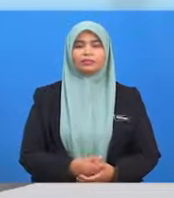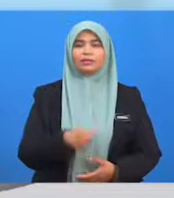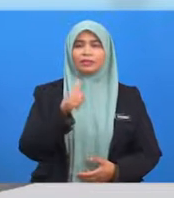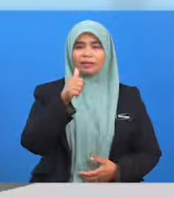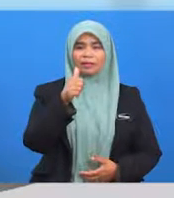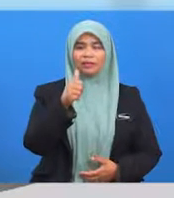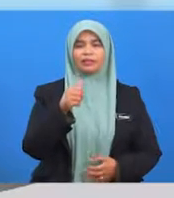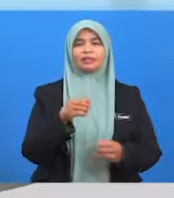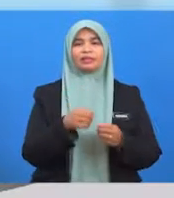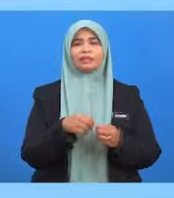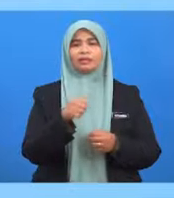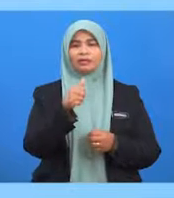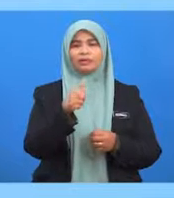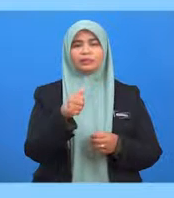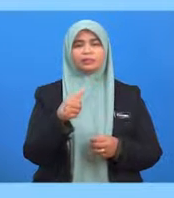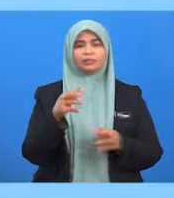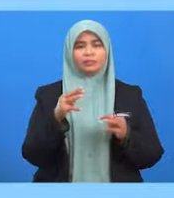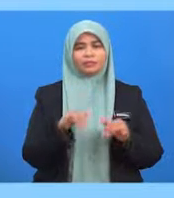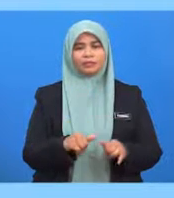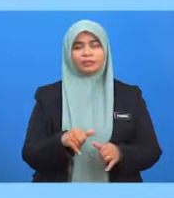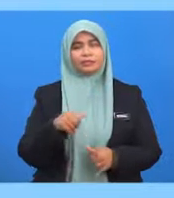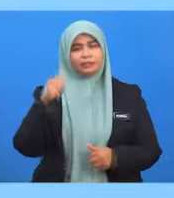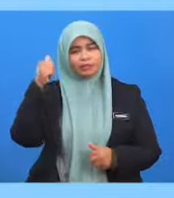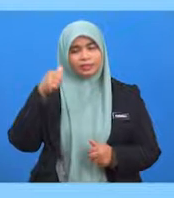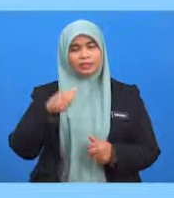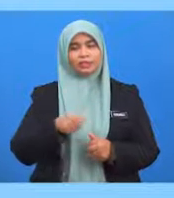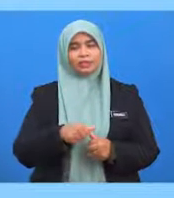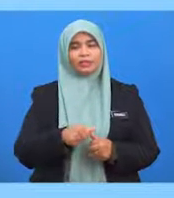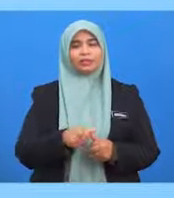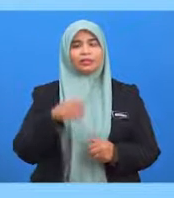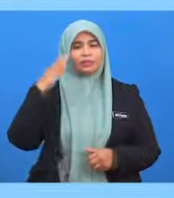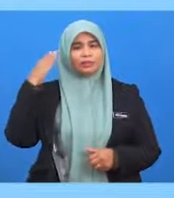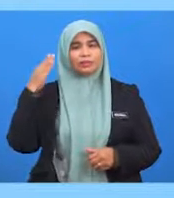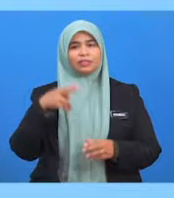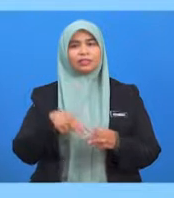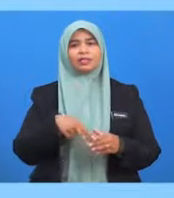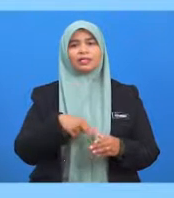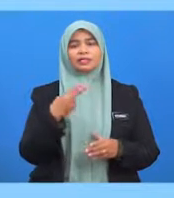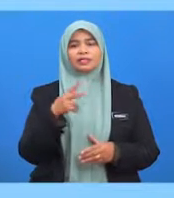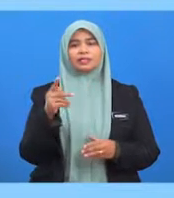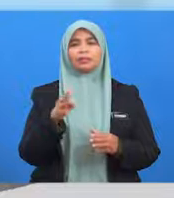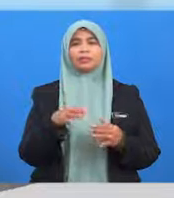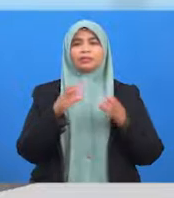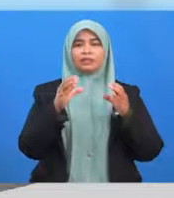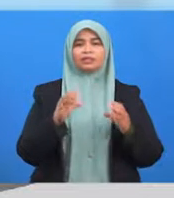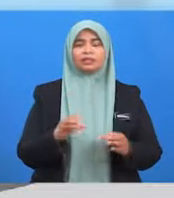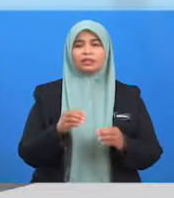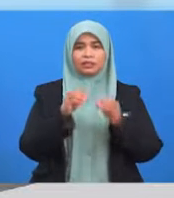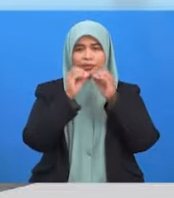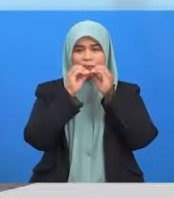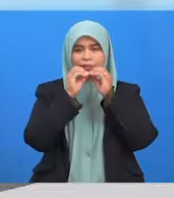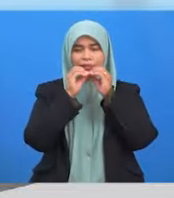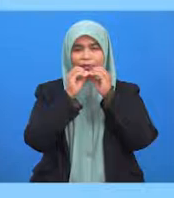Bagus kalau kamu masih ingat. Bunyi dihasilkan melalui cara tiupan,